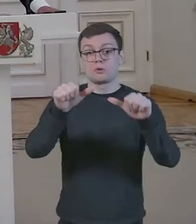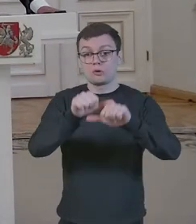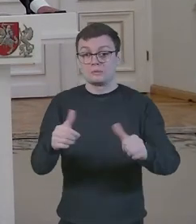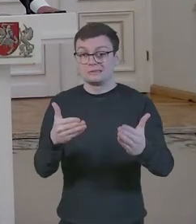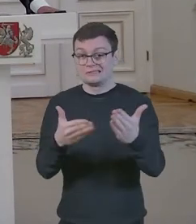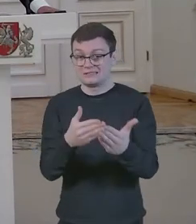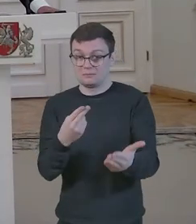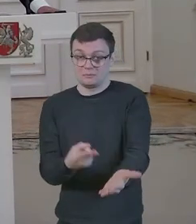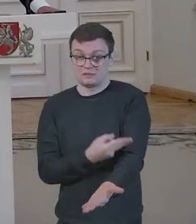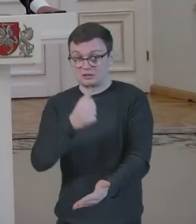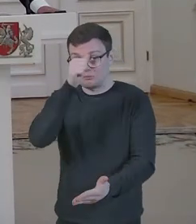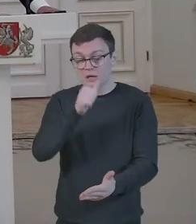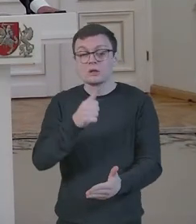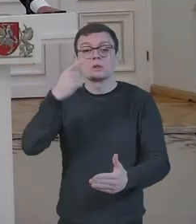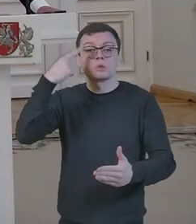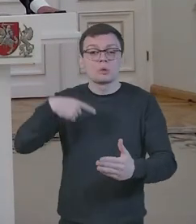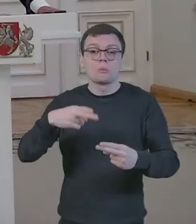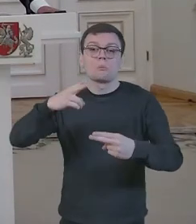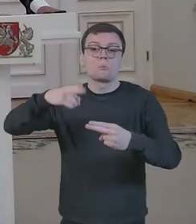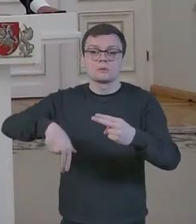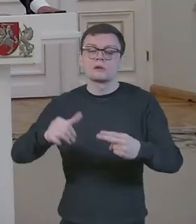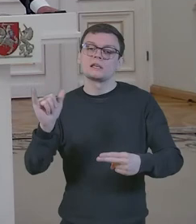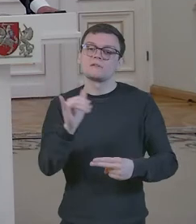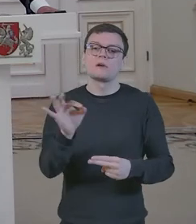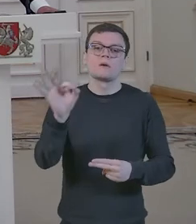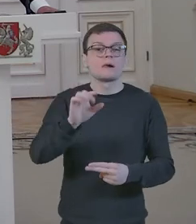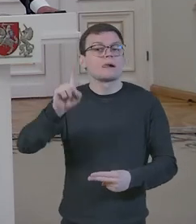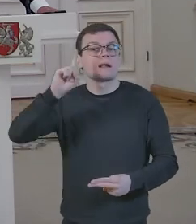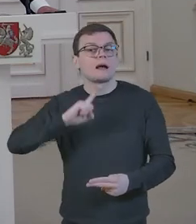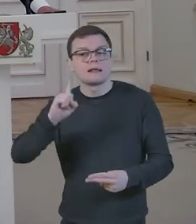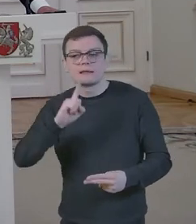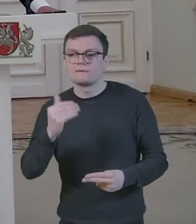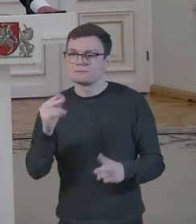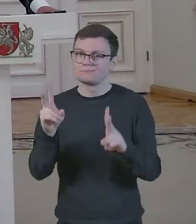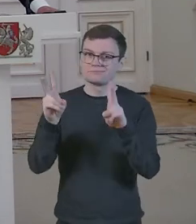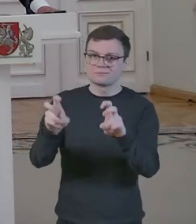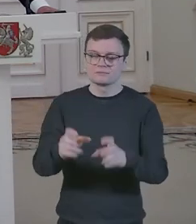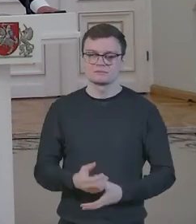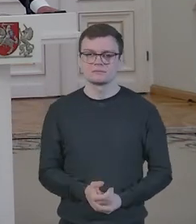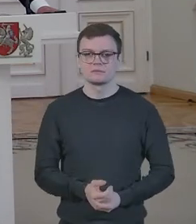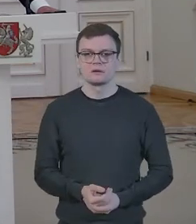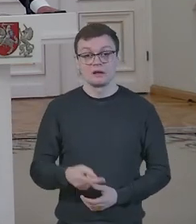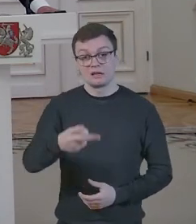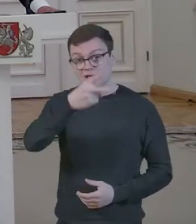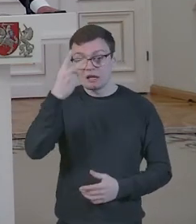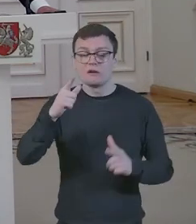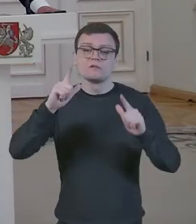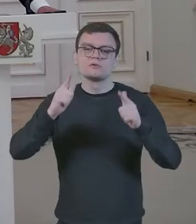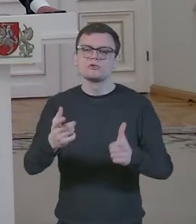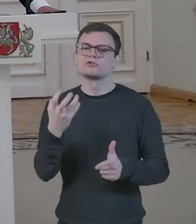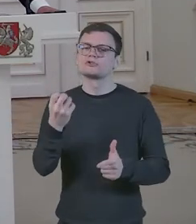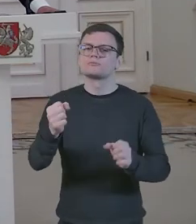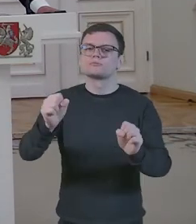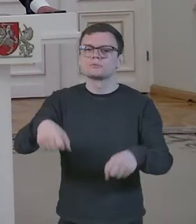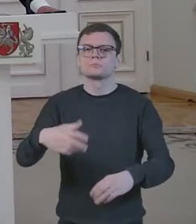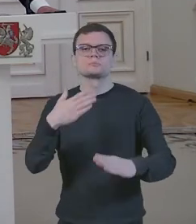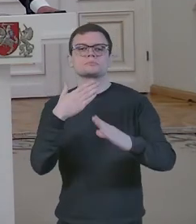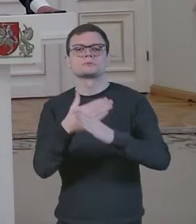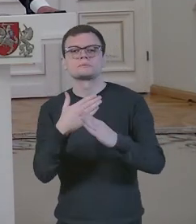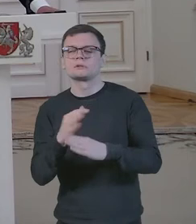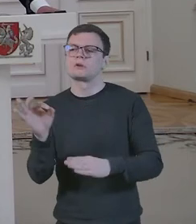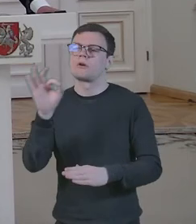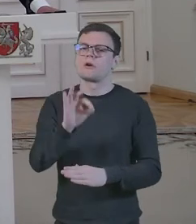birželio žada baigti vertinimą dėl kandidatės statuso suteikimo. Kaip Lietuva dar gali prisidėti įtikinant